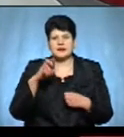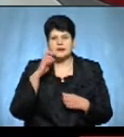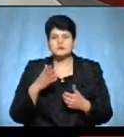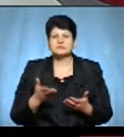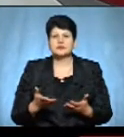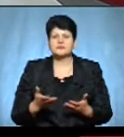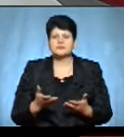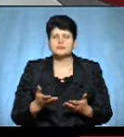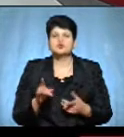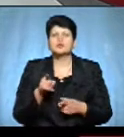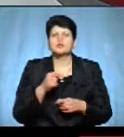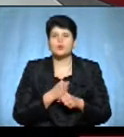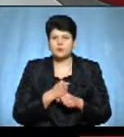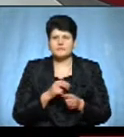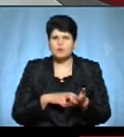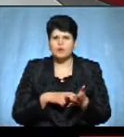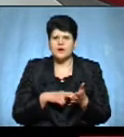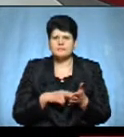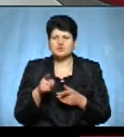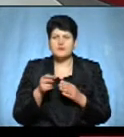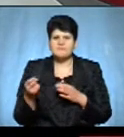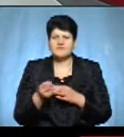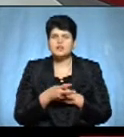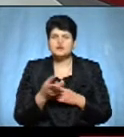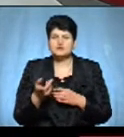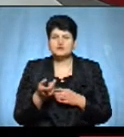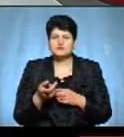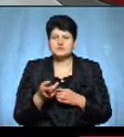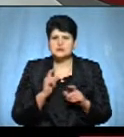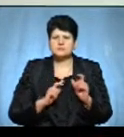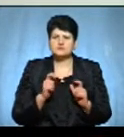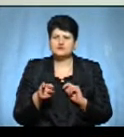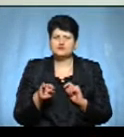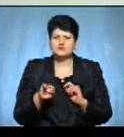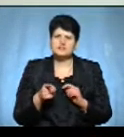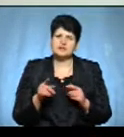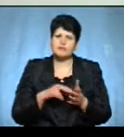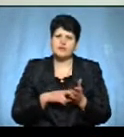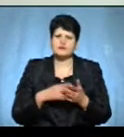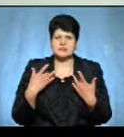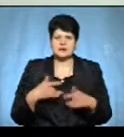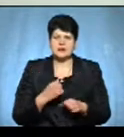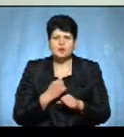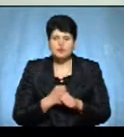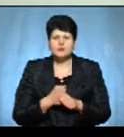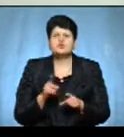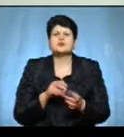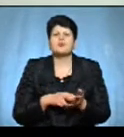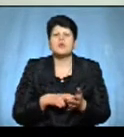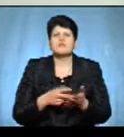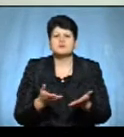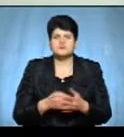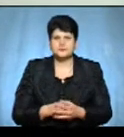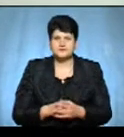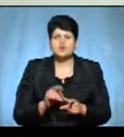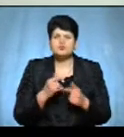державу і державність? Що ти робив? Ти боявся, що тебе виженуть там з якогось вишу? Чи ти боявся, що тебе звільнять з роботи? Чи взагалі чого ти